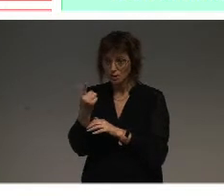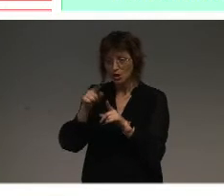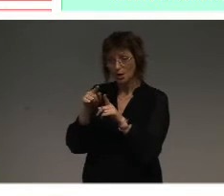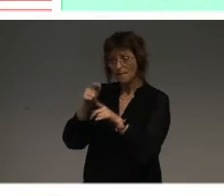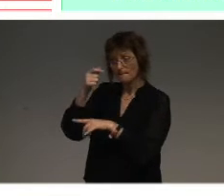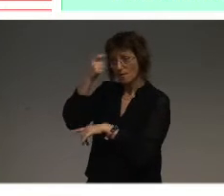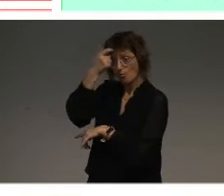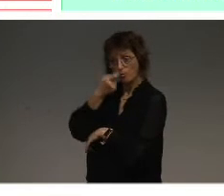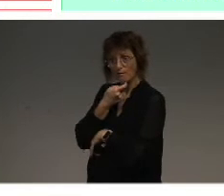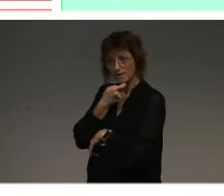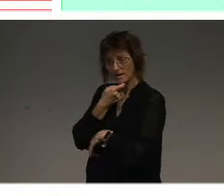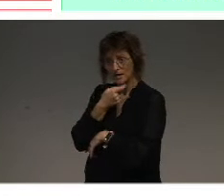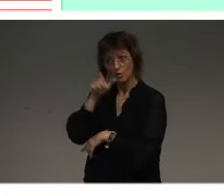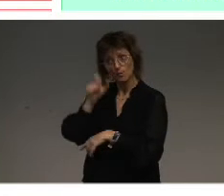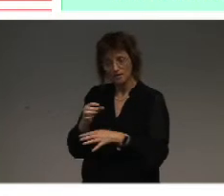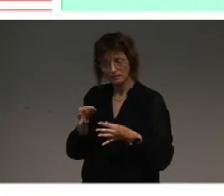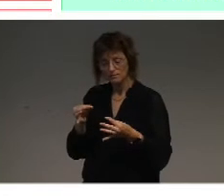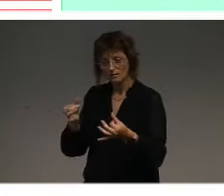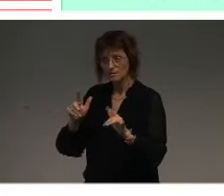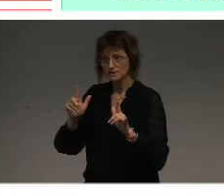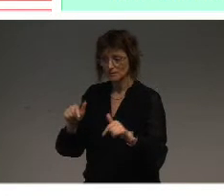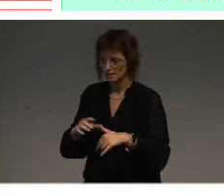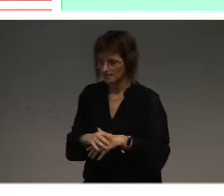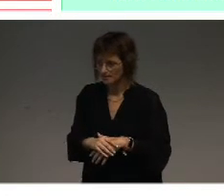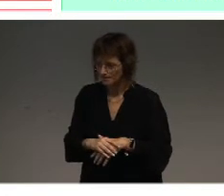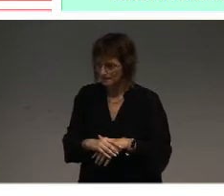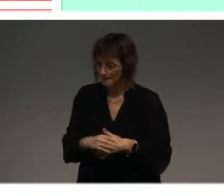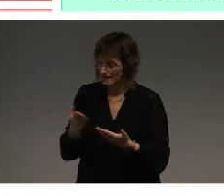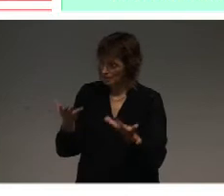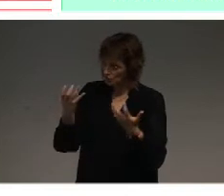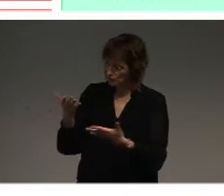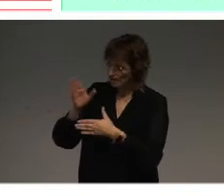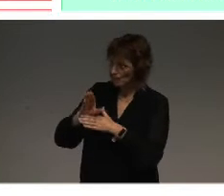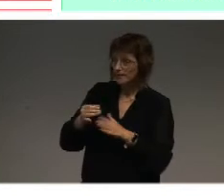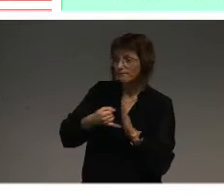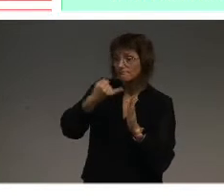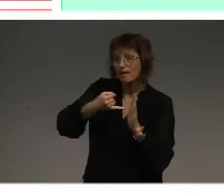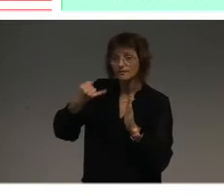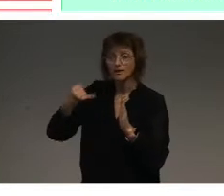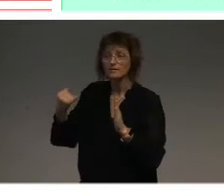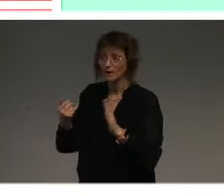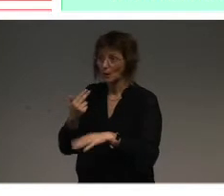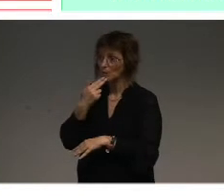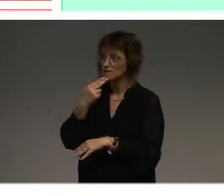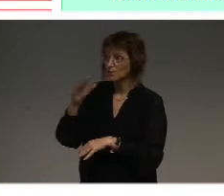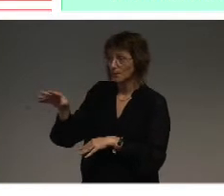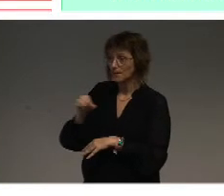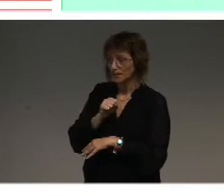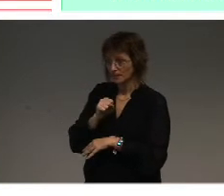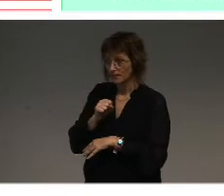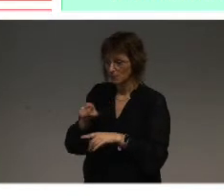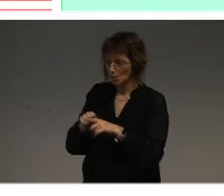de salariés polyexposés. J'y reviendrai tout de suite après. Simplement, je voulais vous montrer les indicateurs sur lesquels on s'était basé, les